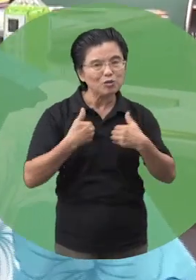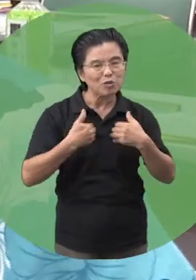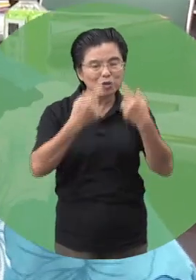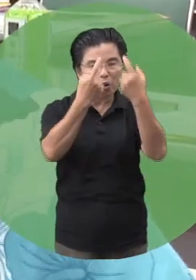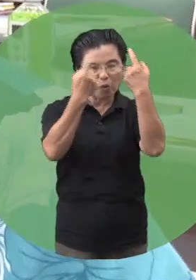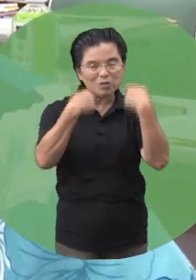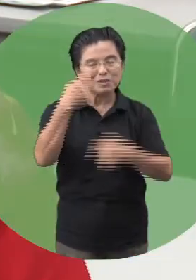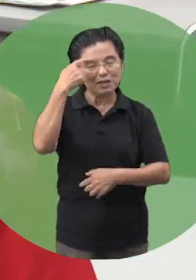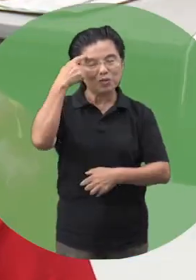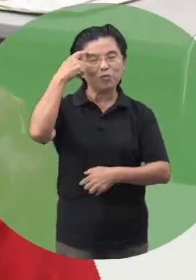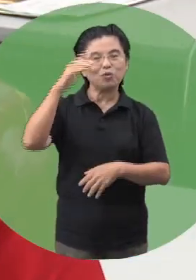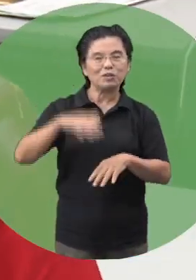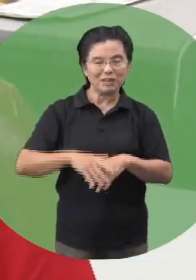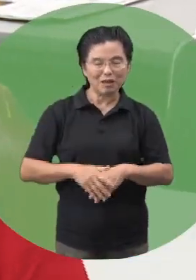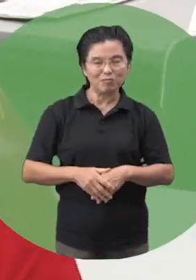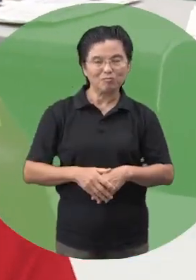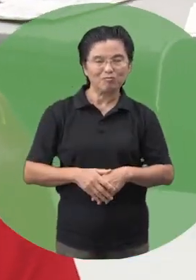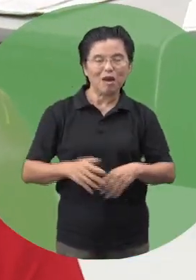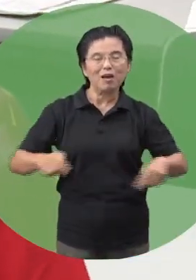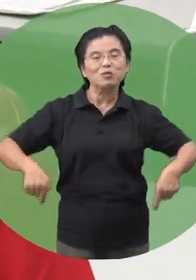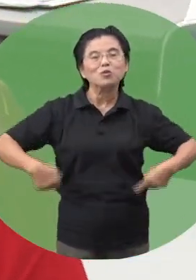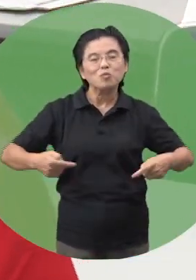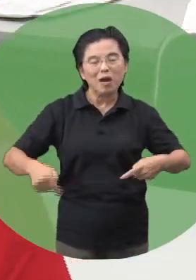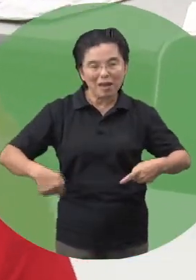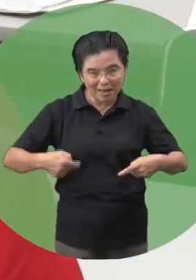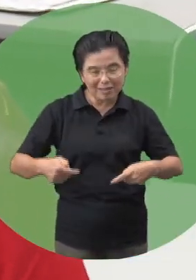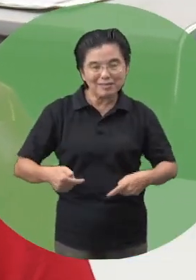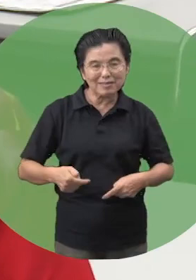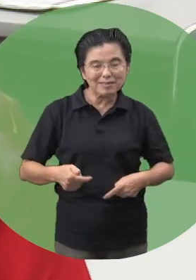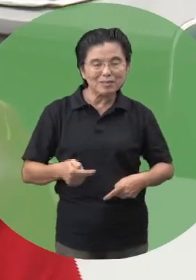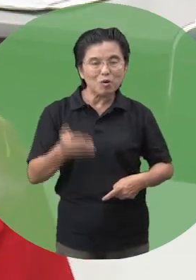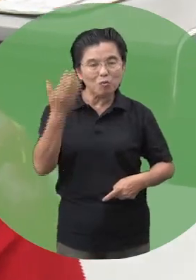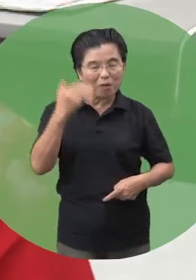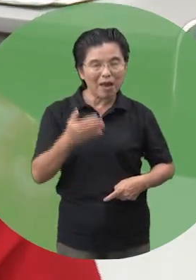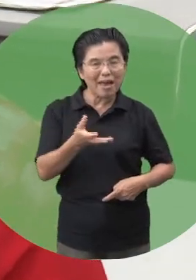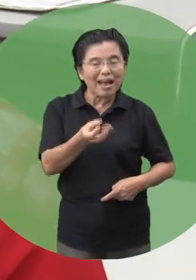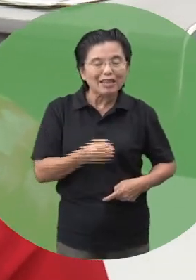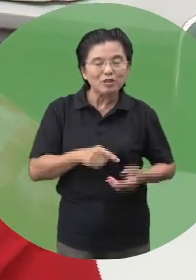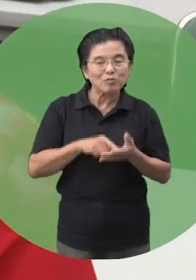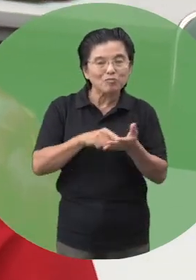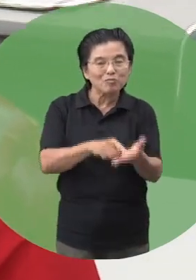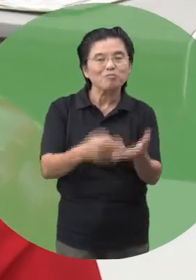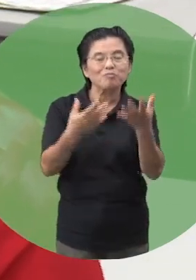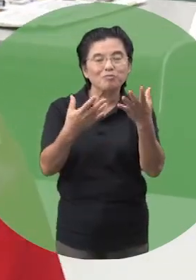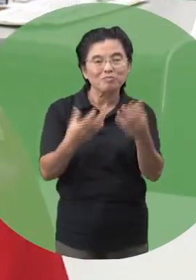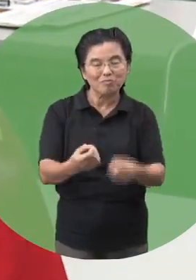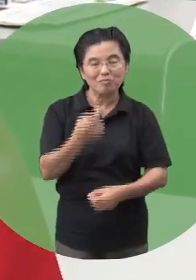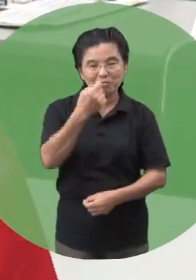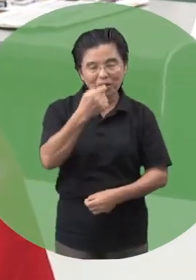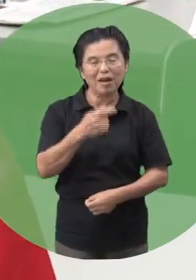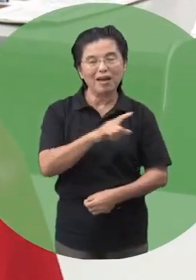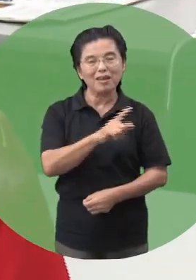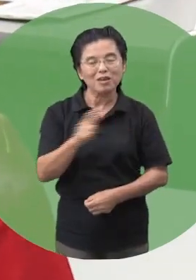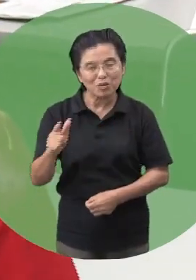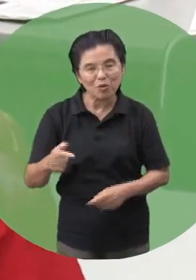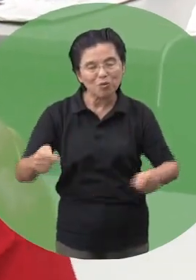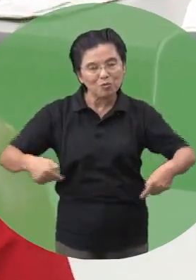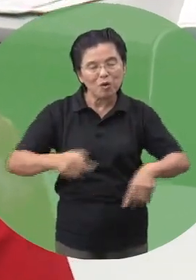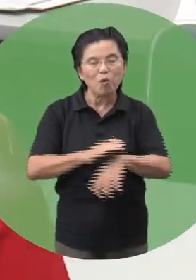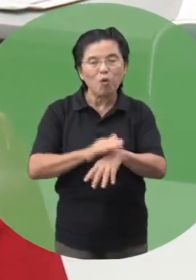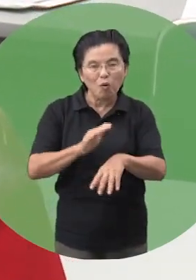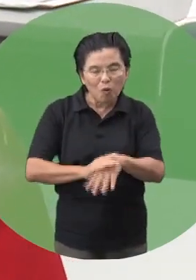想 です。車椅子の貸し出しは1回ちょっと利用させていただいたことがあって、いろいろと勉強になって、今